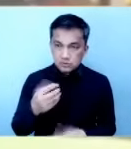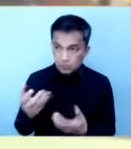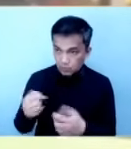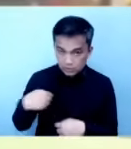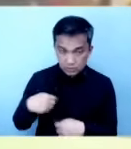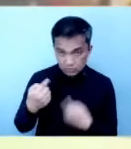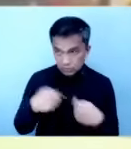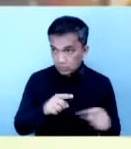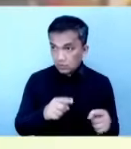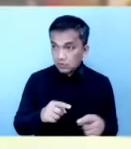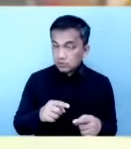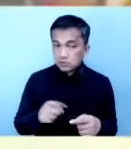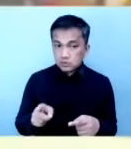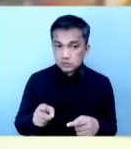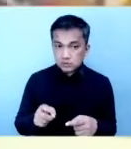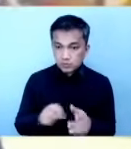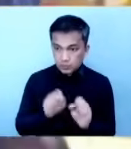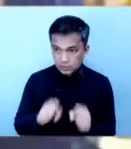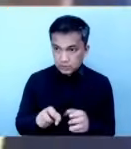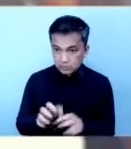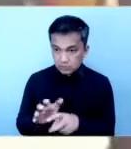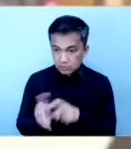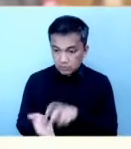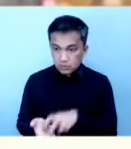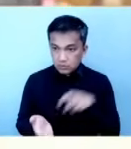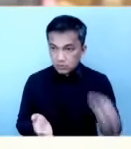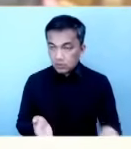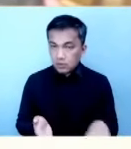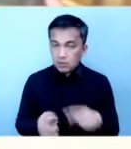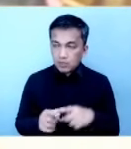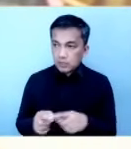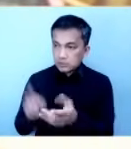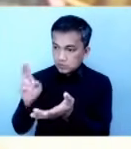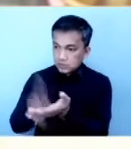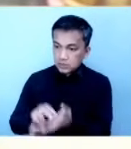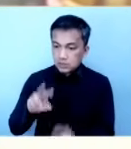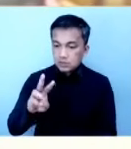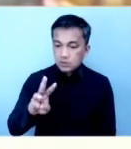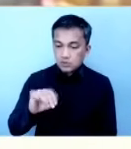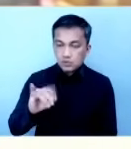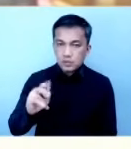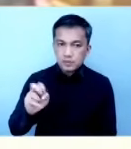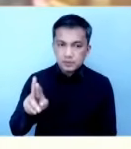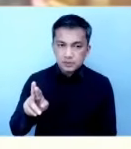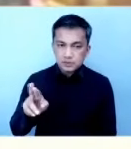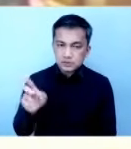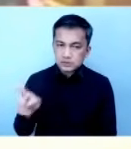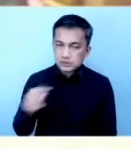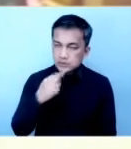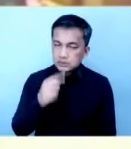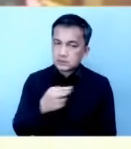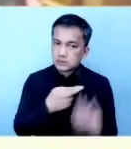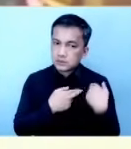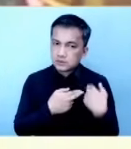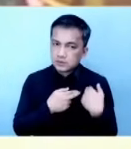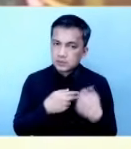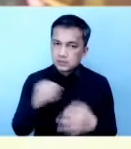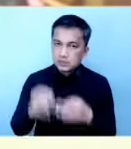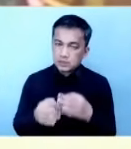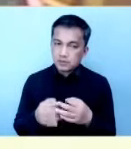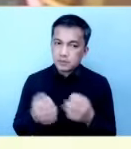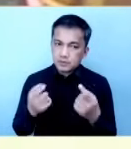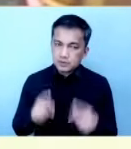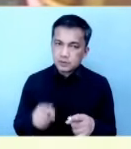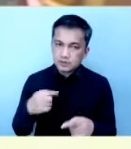us we can get off the ship, but they want us to sign a waiver saying they're not responsible for us if anything happens to